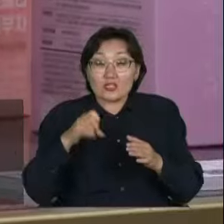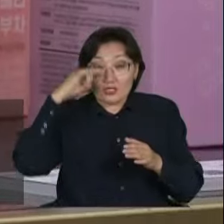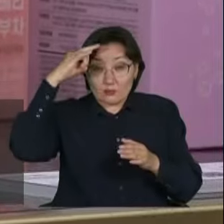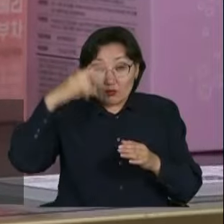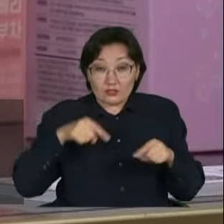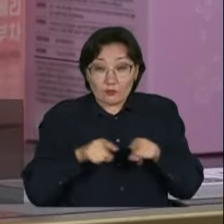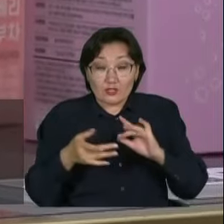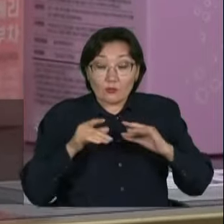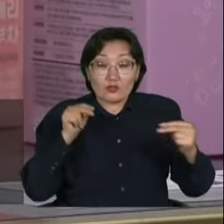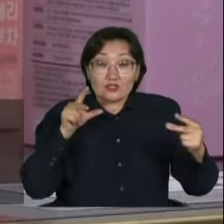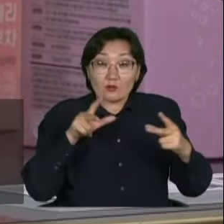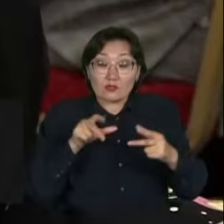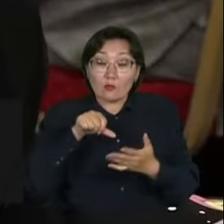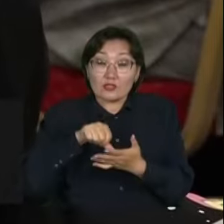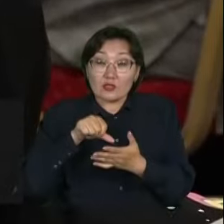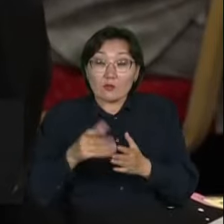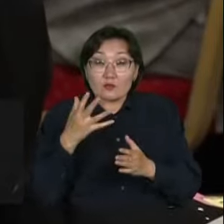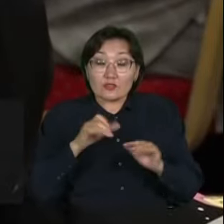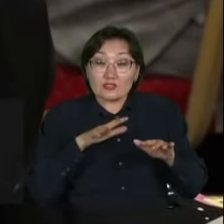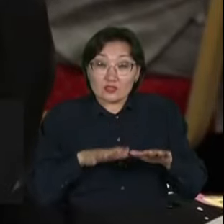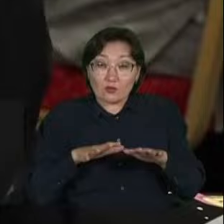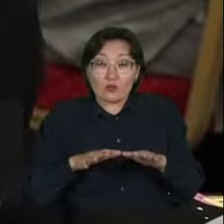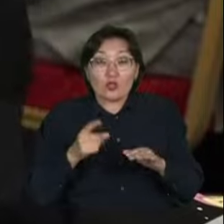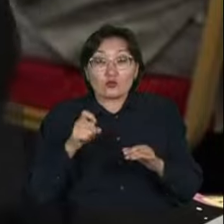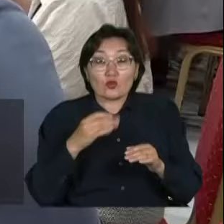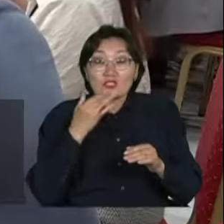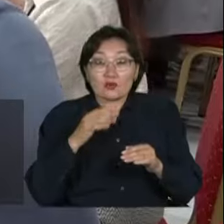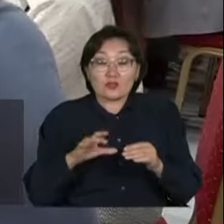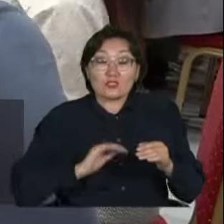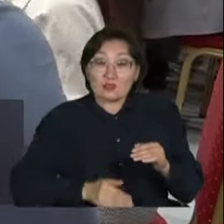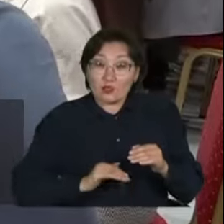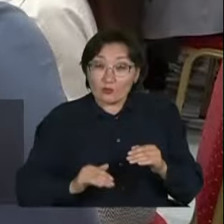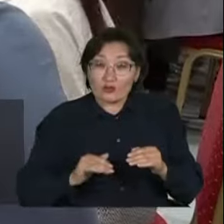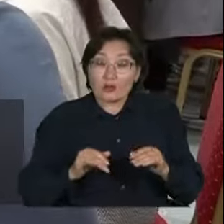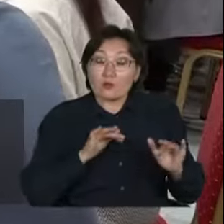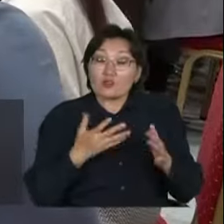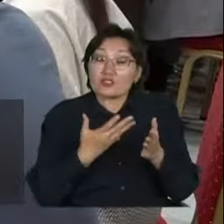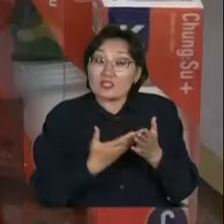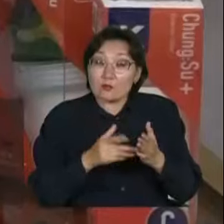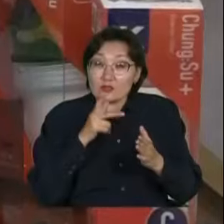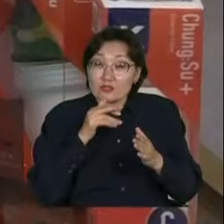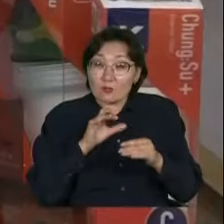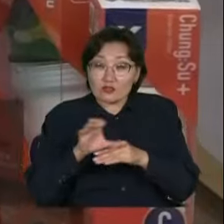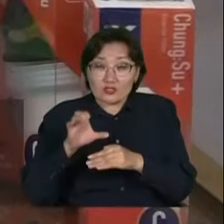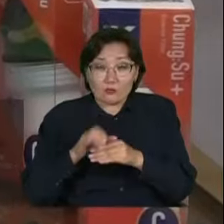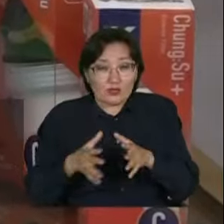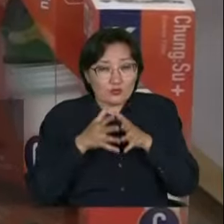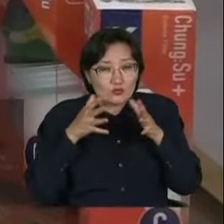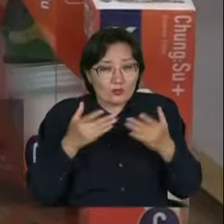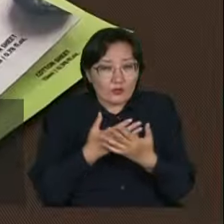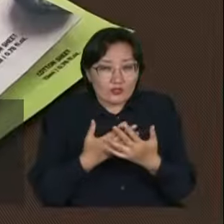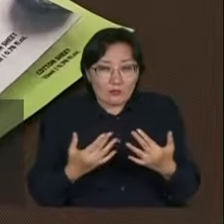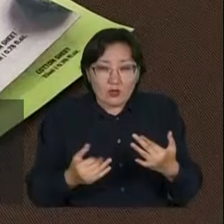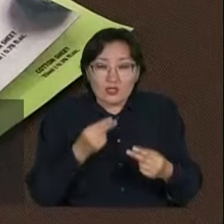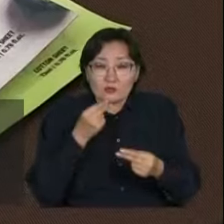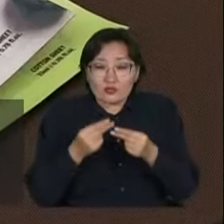Также в онлайн-режиме принимают участие 500 местных и 100 зарубежных фирм. На мероприятии представлена корейская продукция в широком ассортименте.